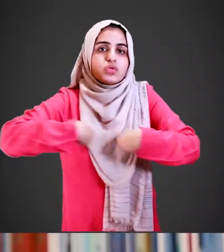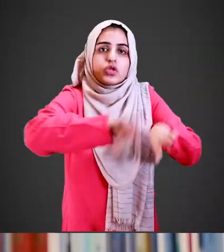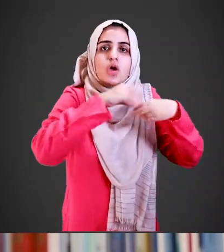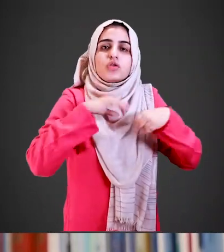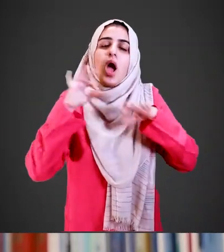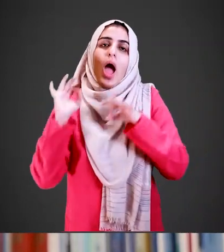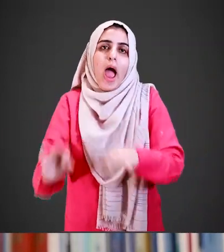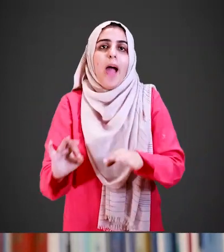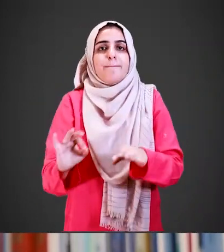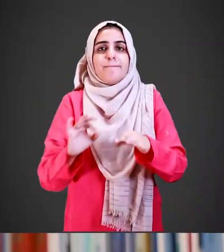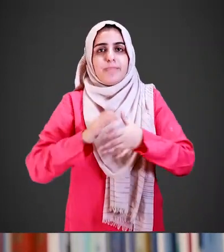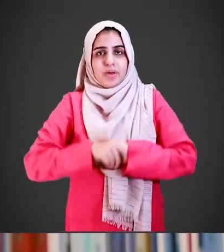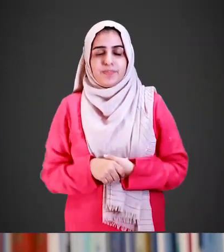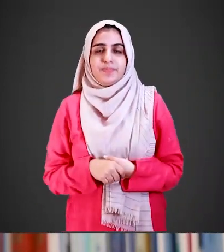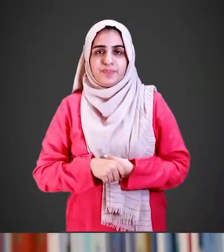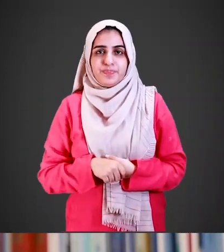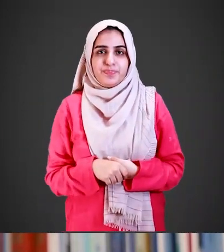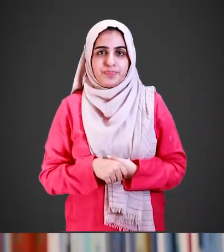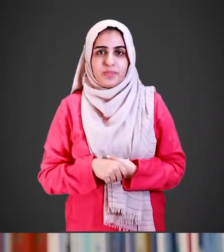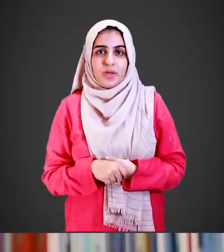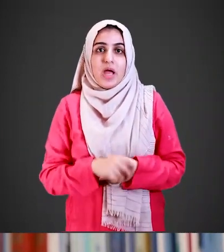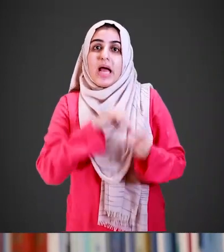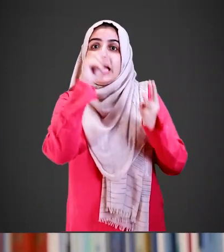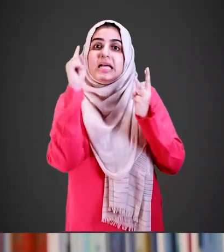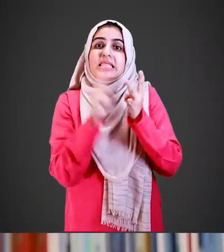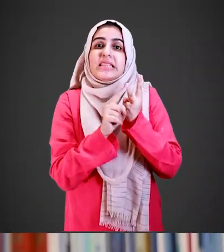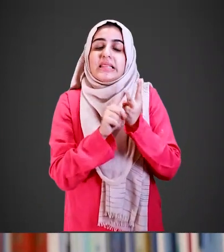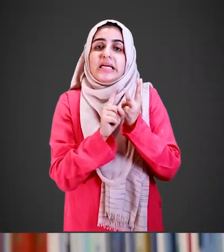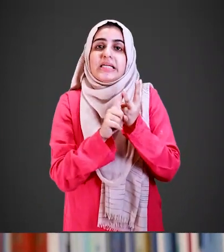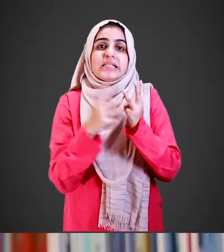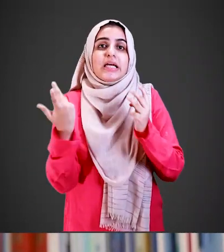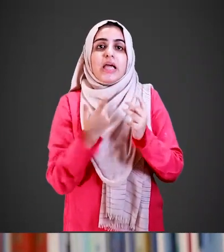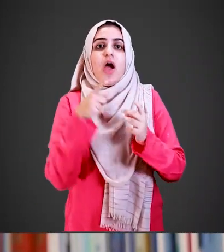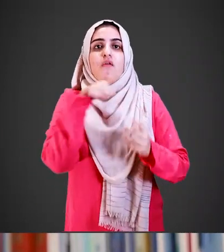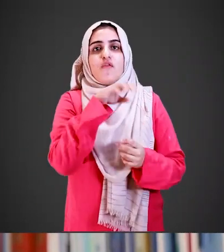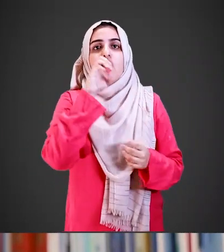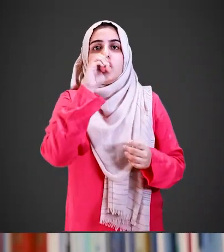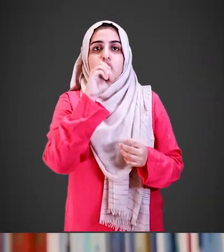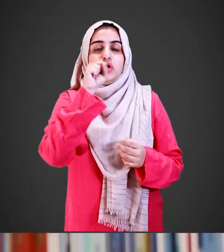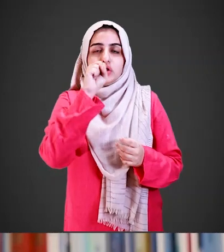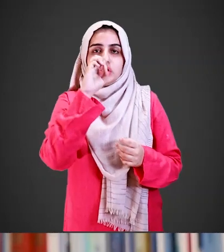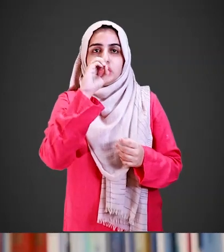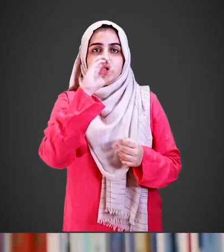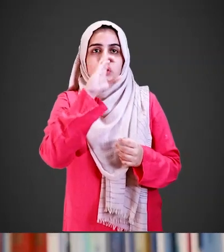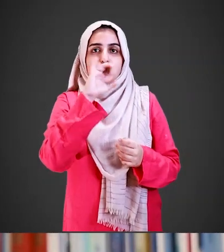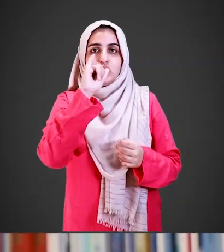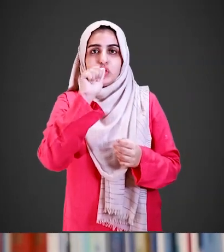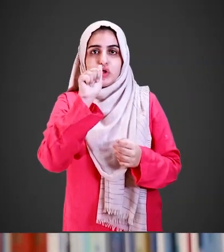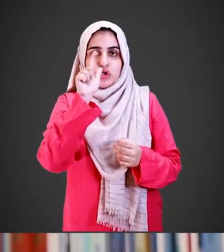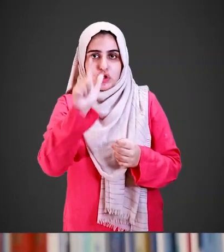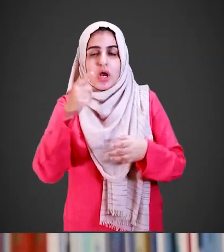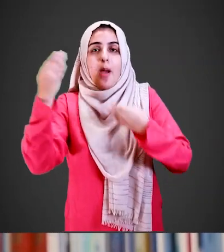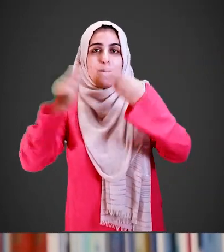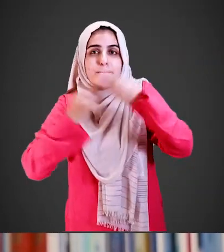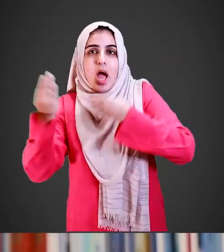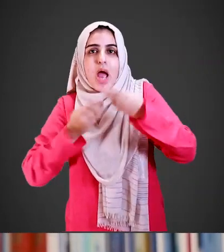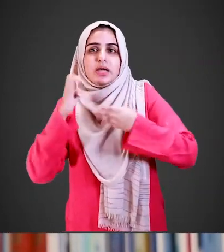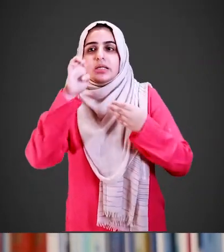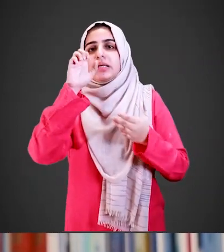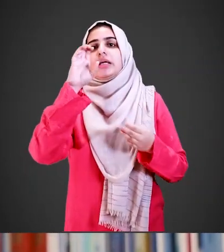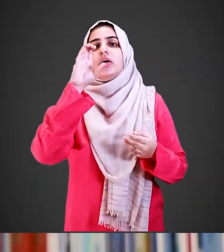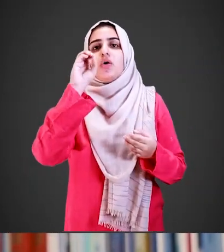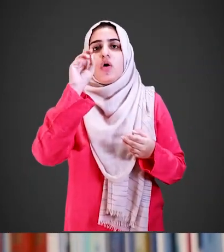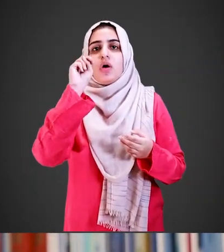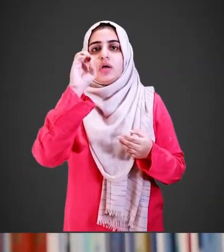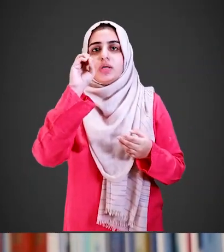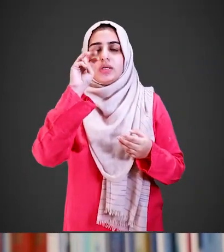ڈٹرمن ہوتی ہے کسی بھی پروڈکٹ یا چیز کی۔ اب جو تیسری قسم ہے جس کو سوشل مارکیٹ اکانومی کہتے ہیں، وہ بیسیکلی ایک طرح کا مکس ہو